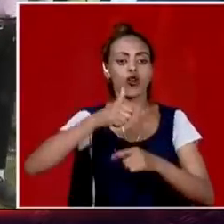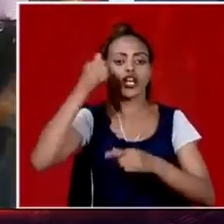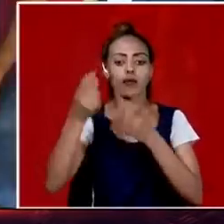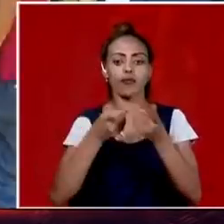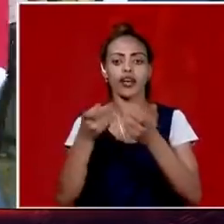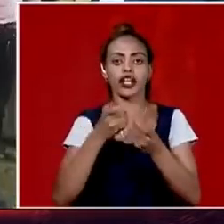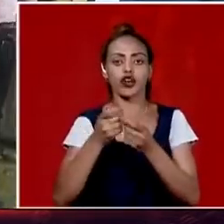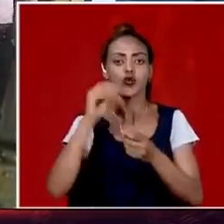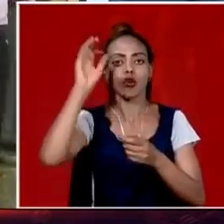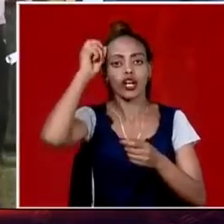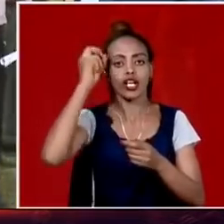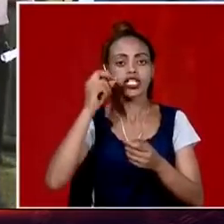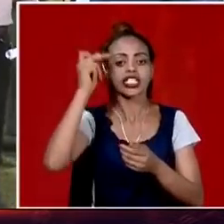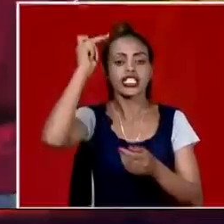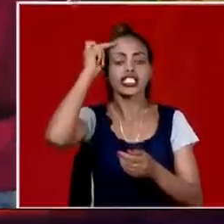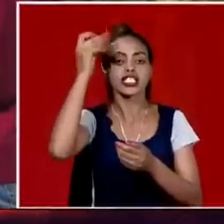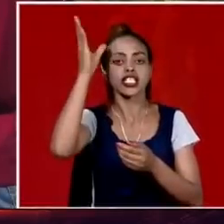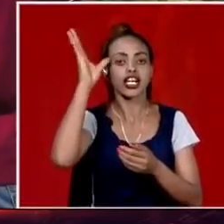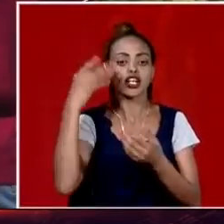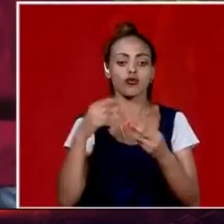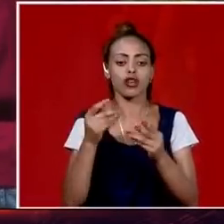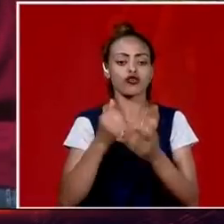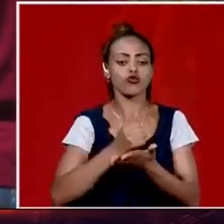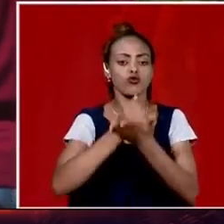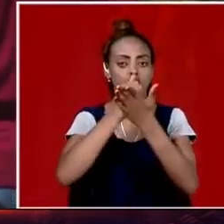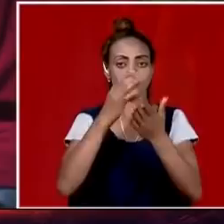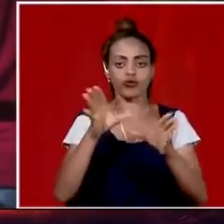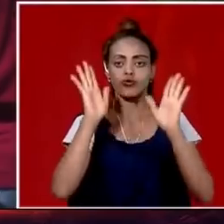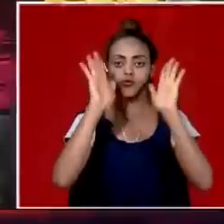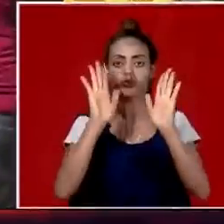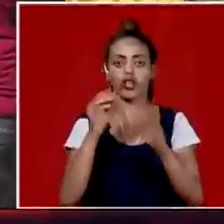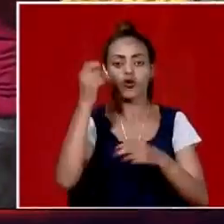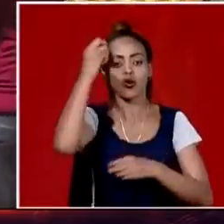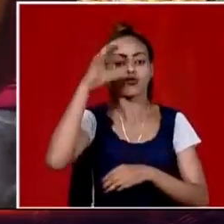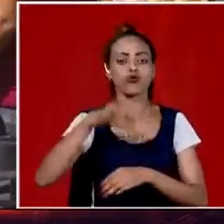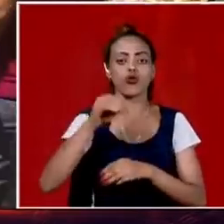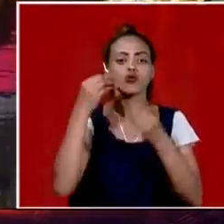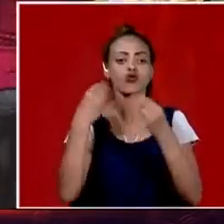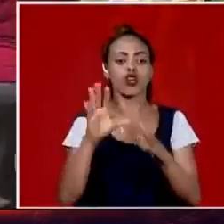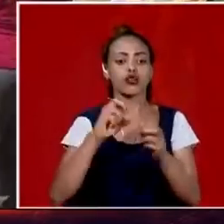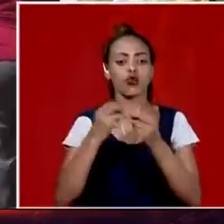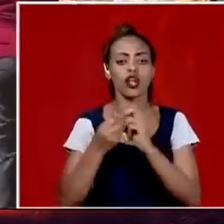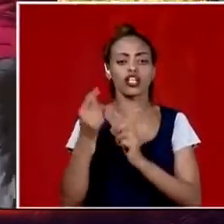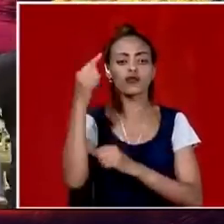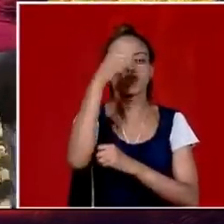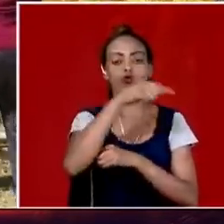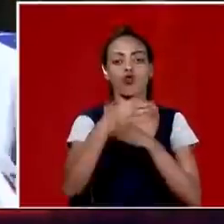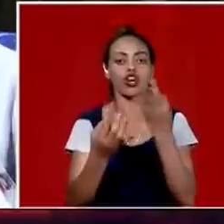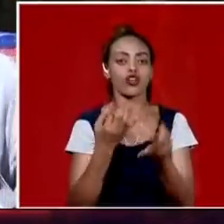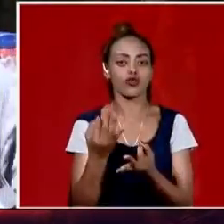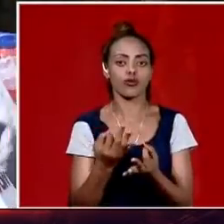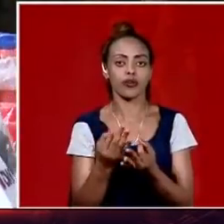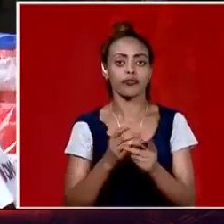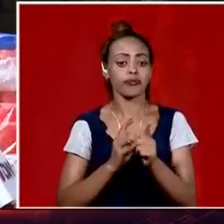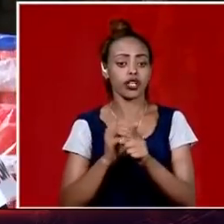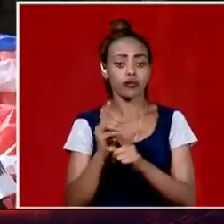ማሕዳሪ ወረዳ ሕንጣሎ ኣይተ ደስታ ግርማይ ዝተገብረሎም ሓገዝ ብምናድ ኣብ ወረዶኦም ንዝርከቡ ስኡናት ወገናት ከም ዘውዕልዎ ገሊፆምልና። ብቀጥታ